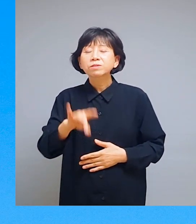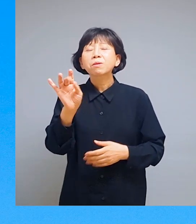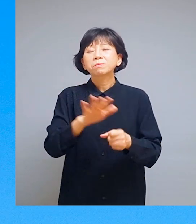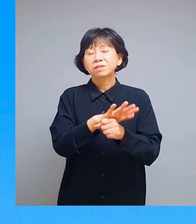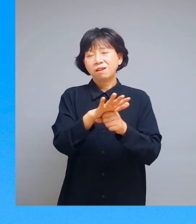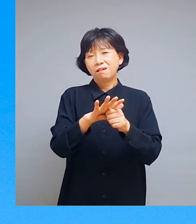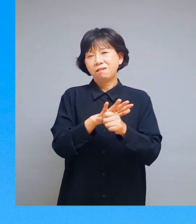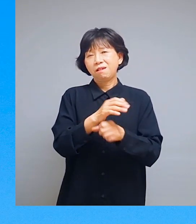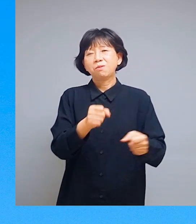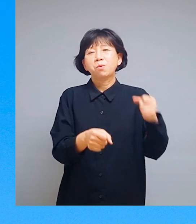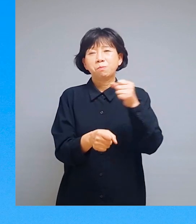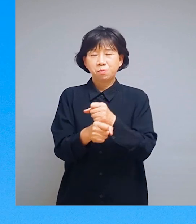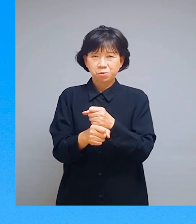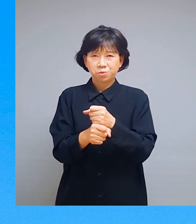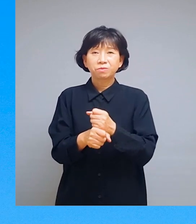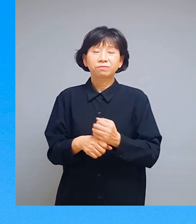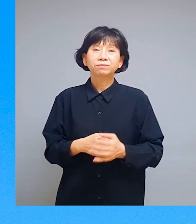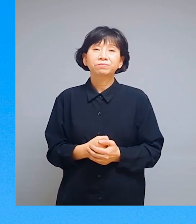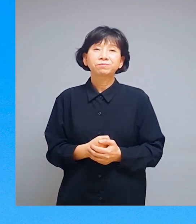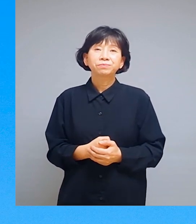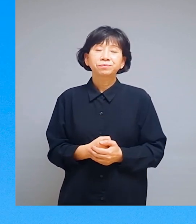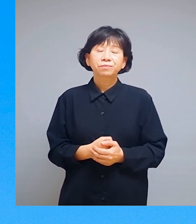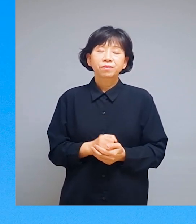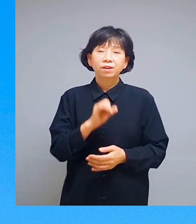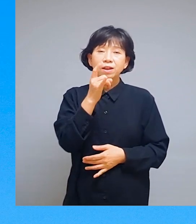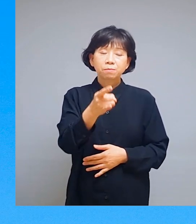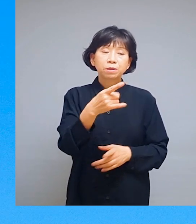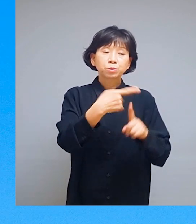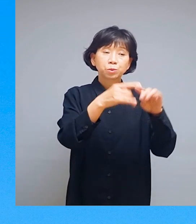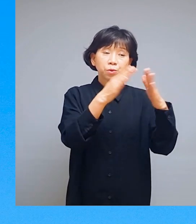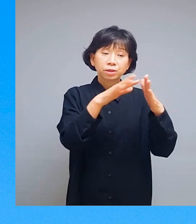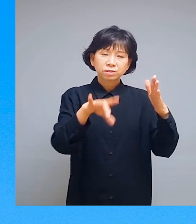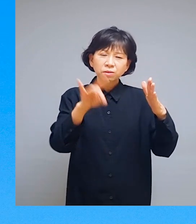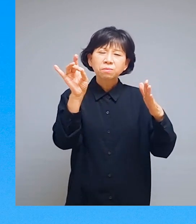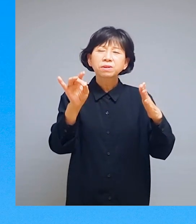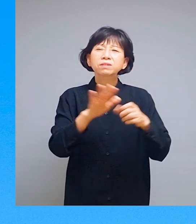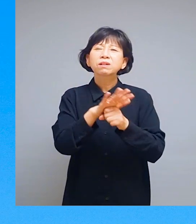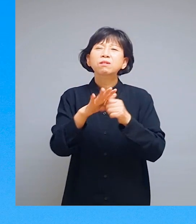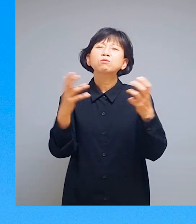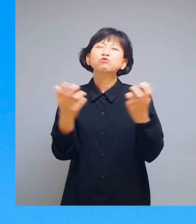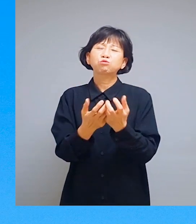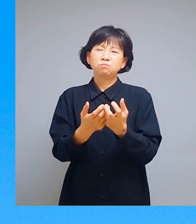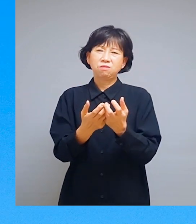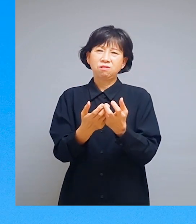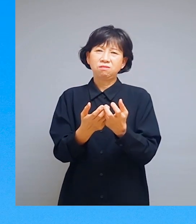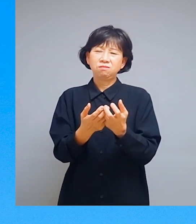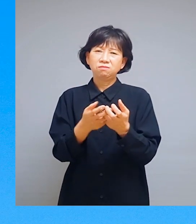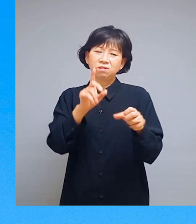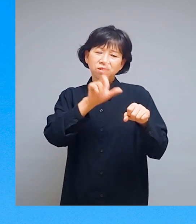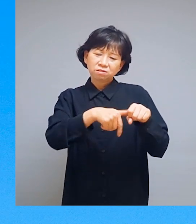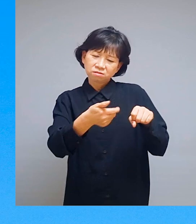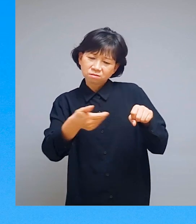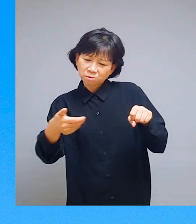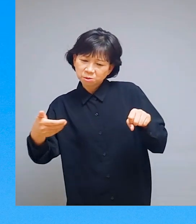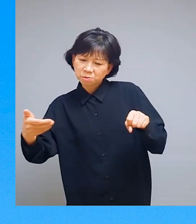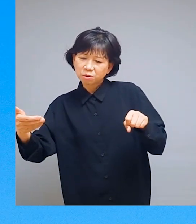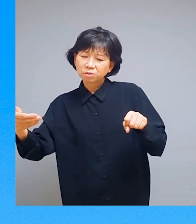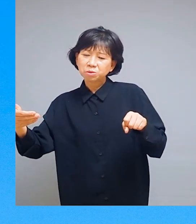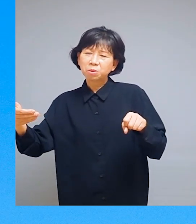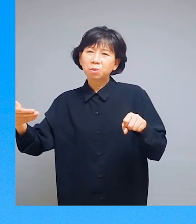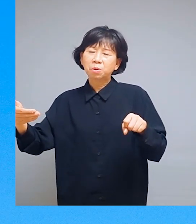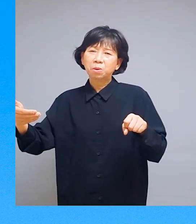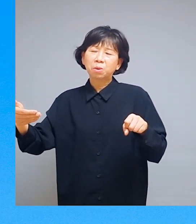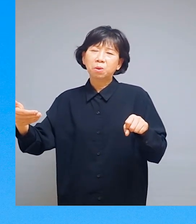교회 말씀을 나누었습니다. 성도 여러분, 에베소 교회는 처음에는 사랑이 충만한 교회 맞습니다. 하지만 시간이 흐르면서